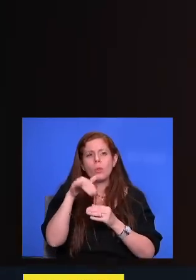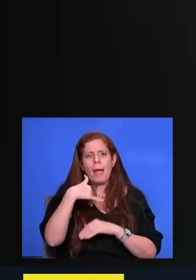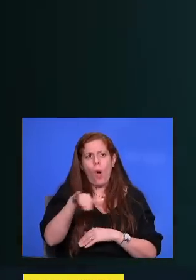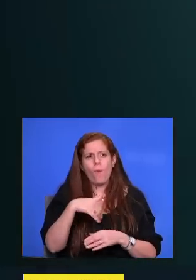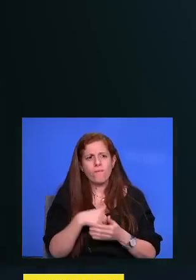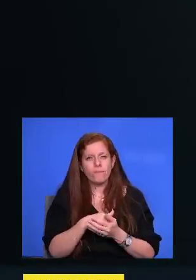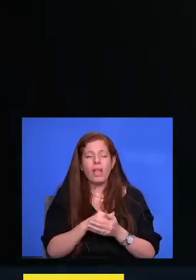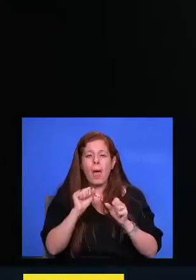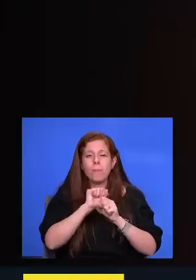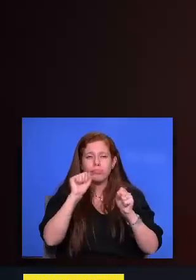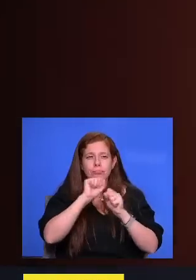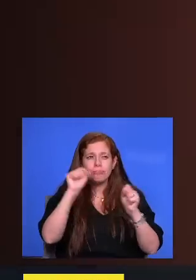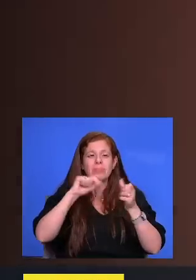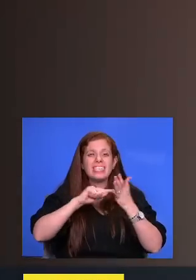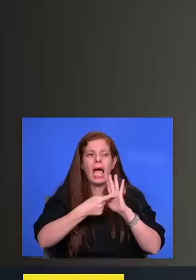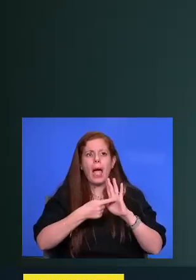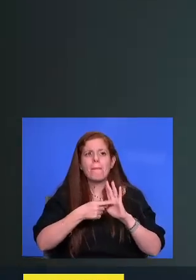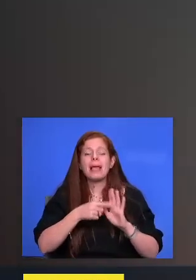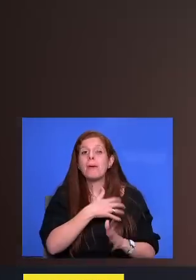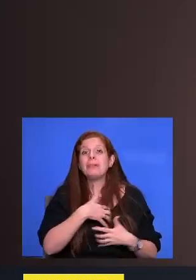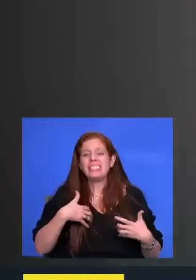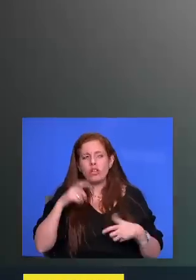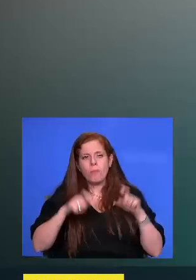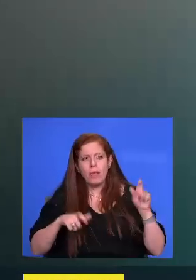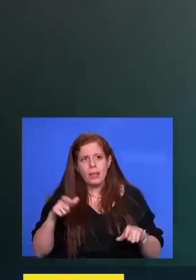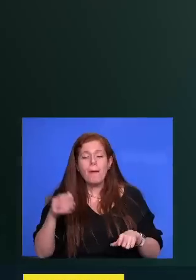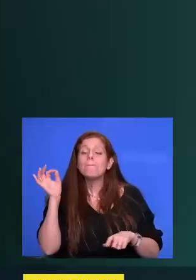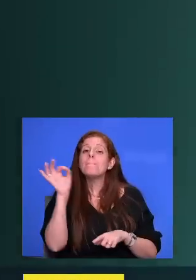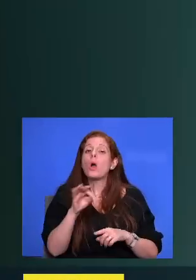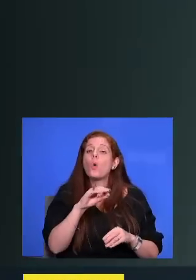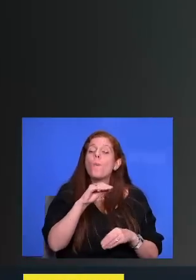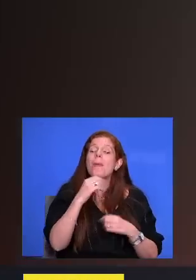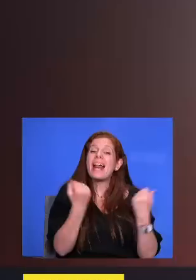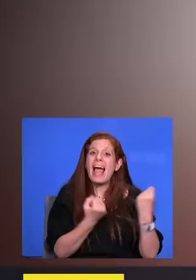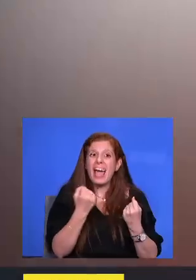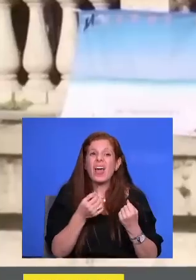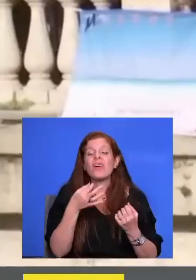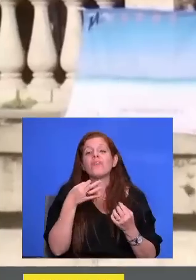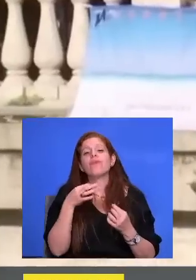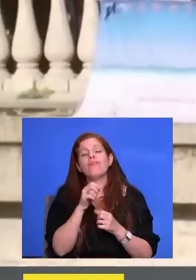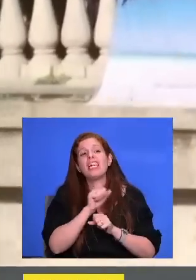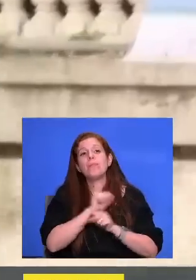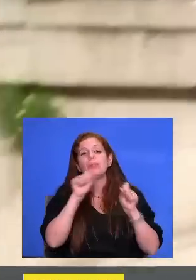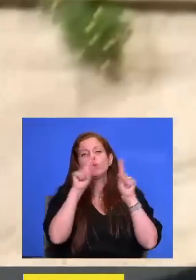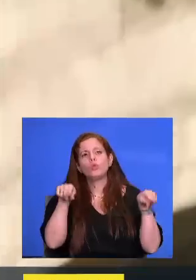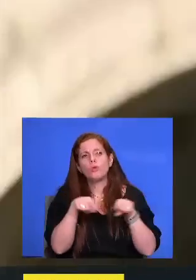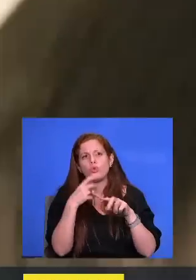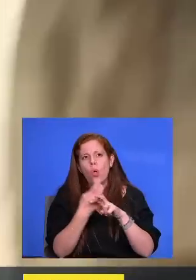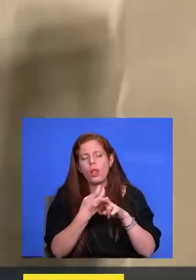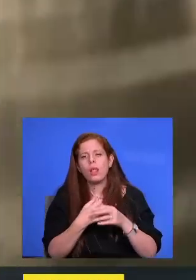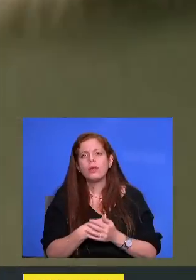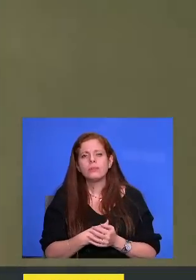החזיזים האלה גרמו לפציעתם של כמה בני אדם, פגעו בכלי רכב, הציתו מרפסות וניפצו שמשות.